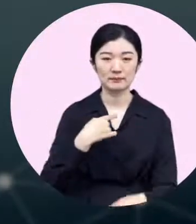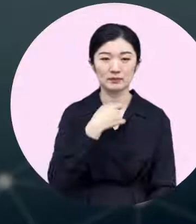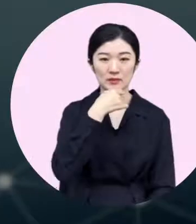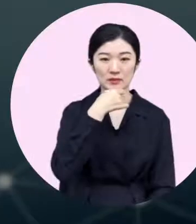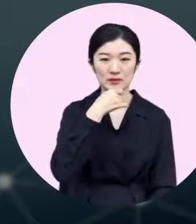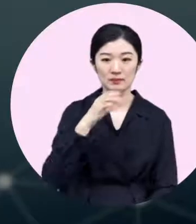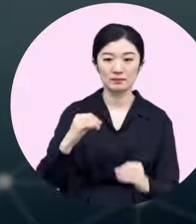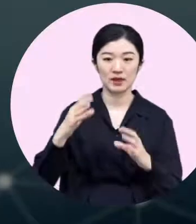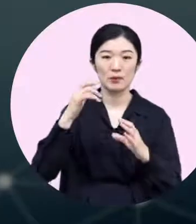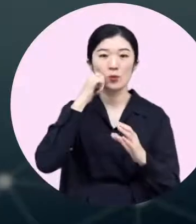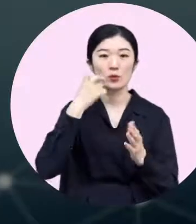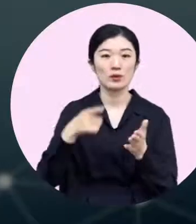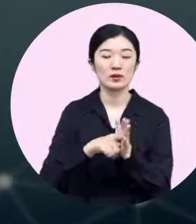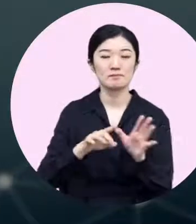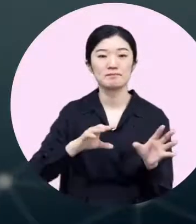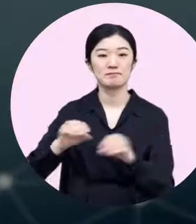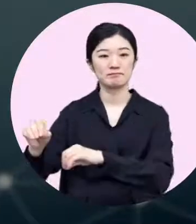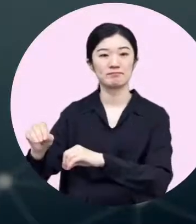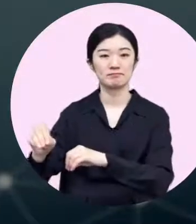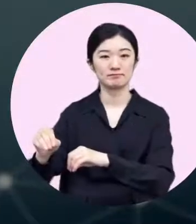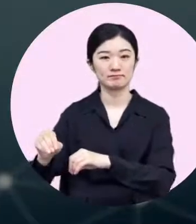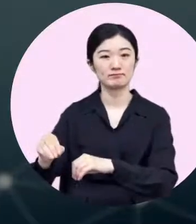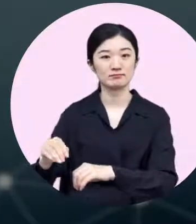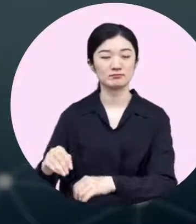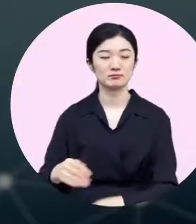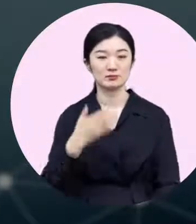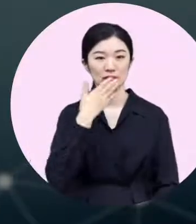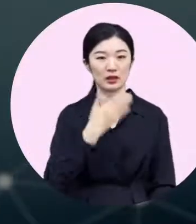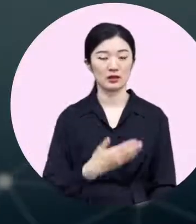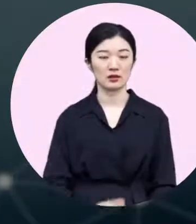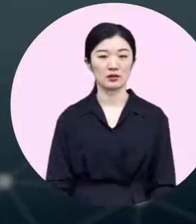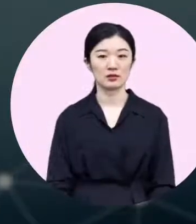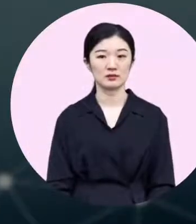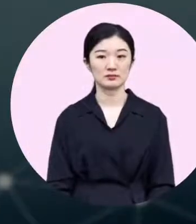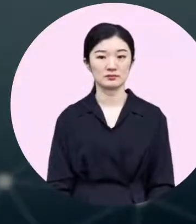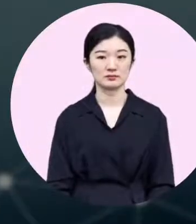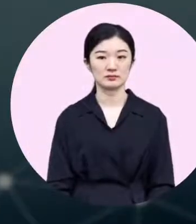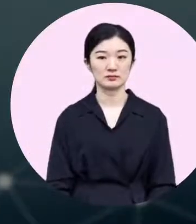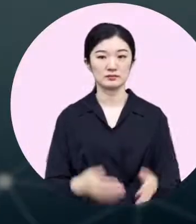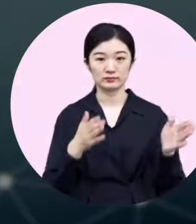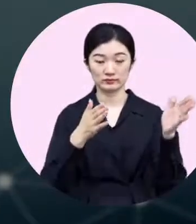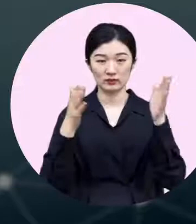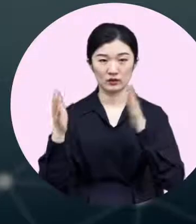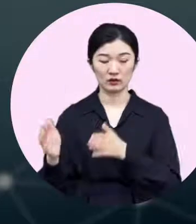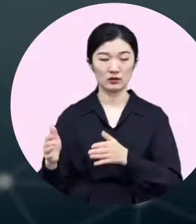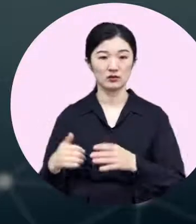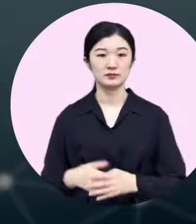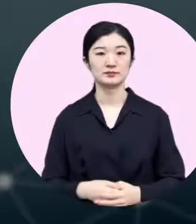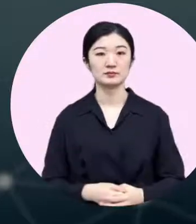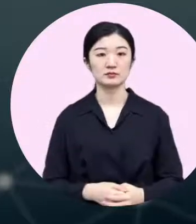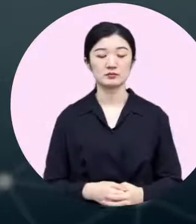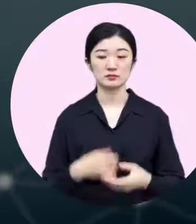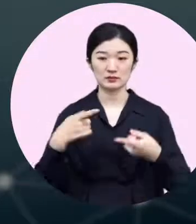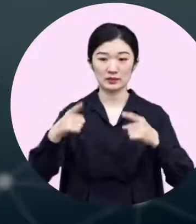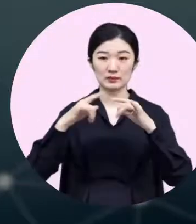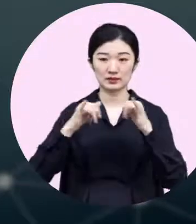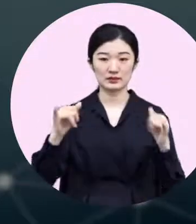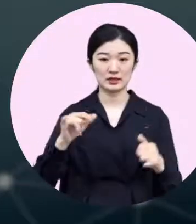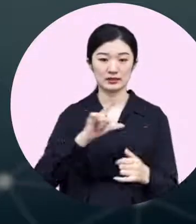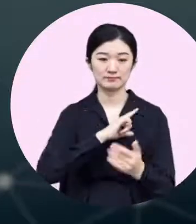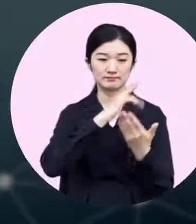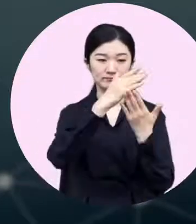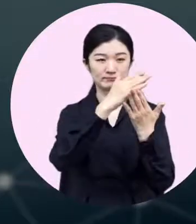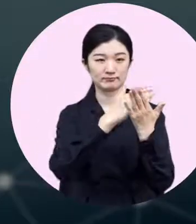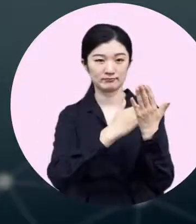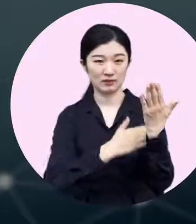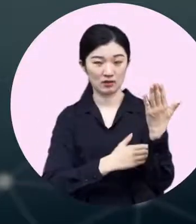하나의 방법입니다. 그쵸? 자, 그 다음에 보안을 닫게 해주시고, 그 다음 이제 참가자 목록 보시면